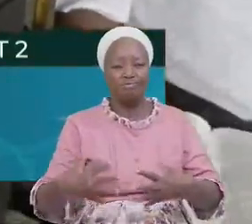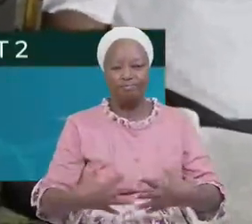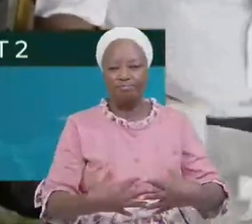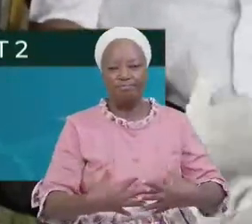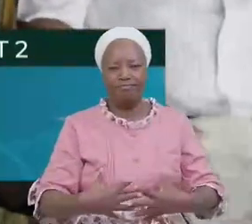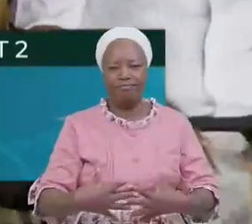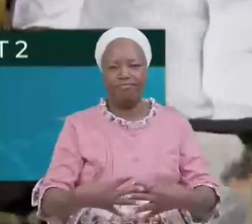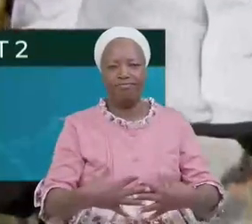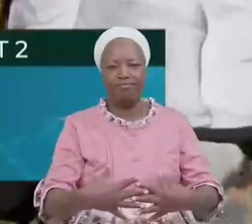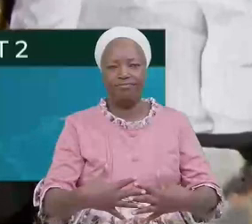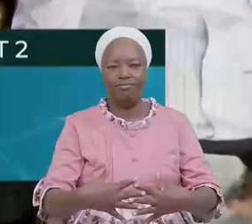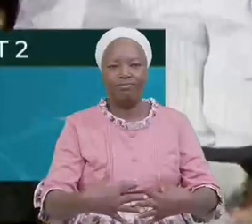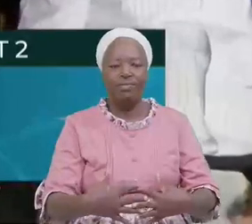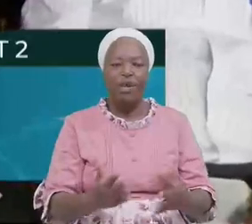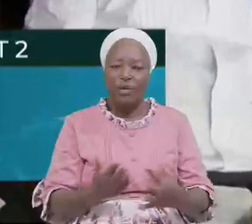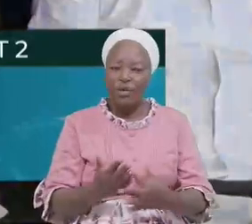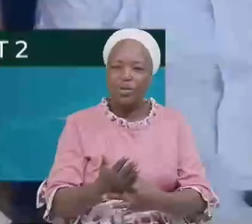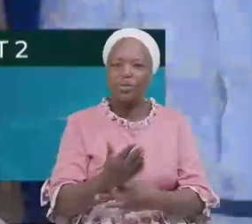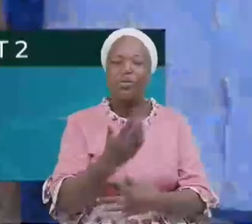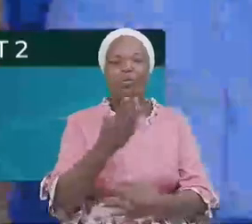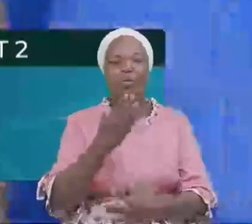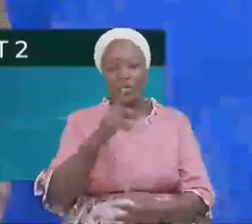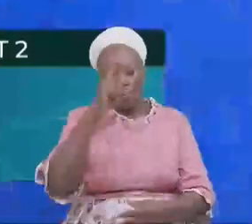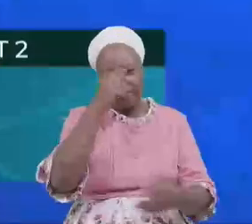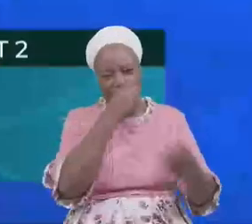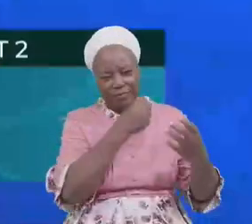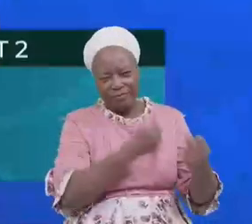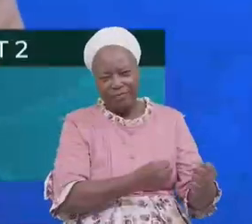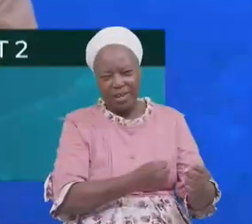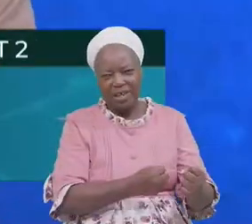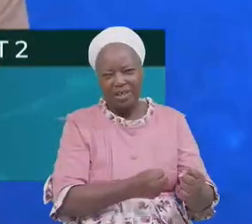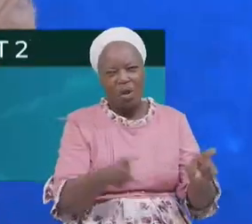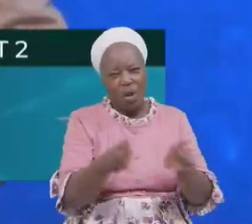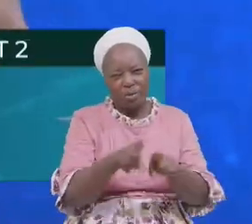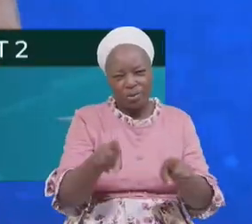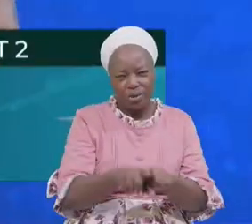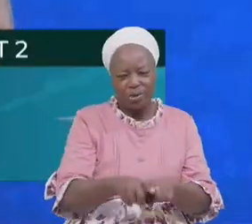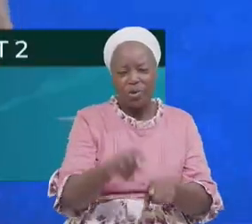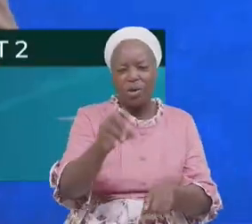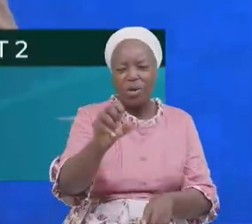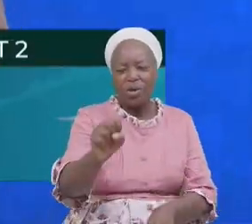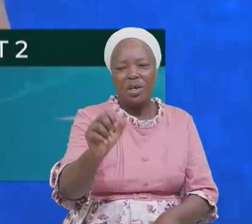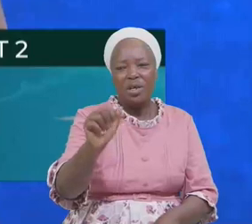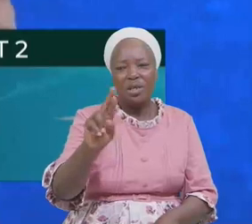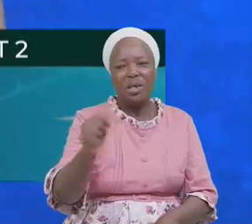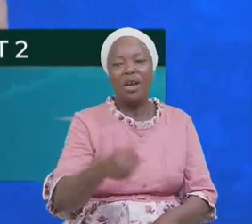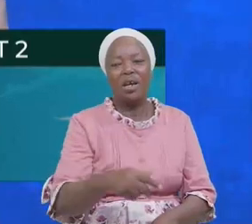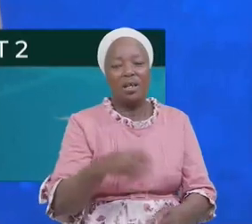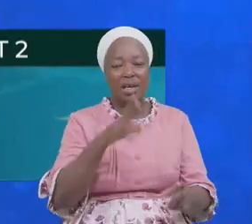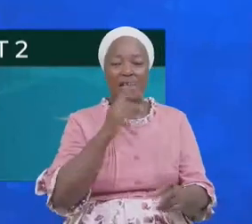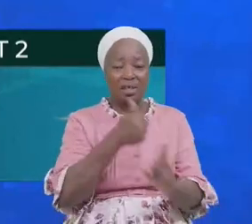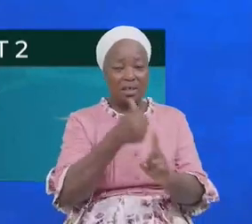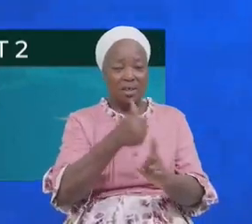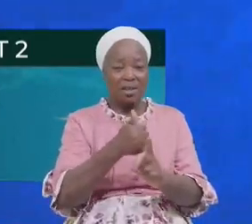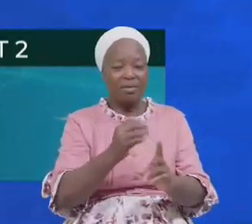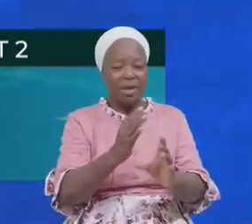11. C'est par la foi que Sarah elle-même, malgré son âge avancé, fut rendue capable d'avoir une